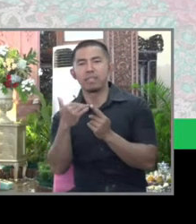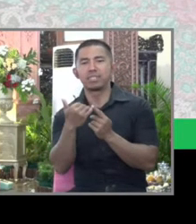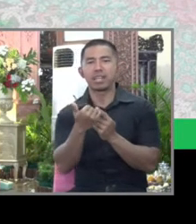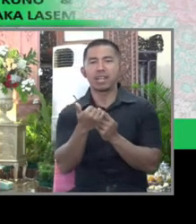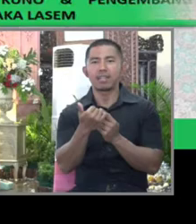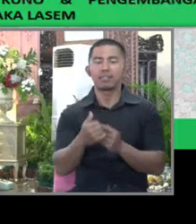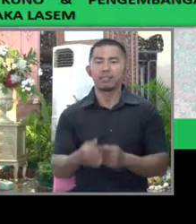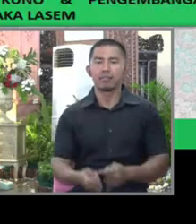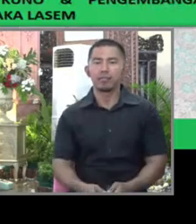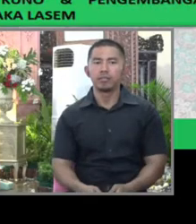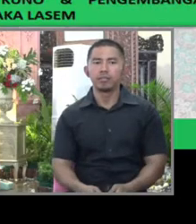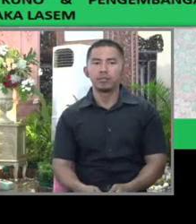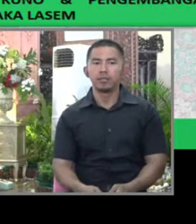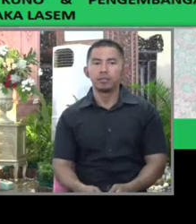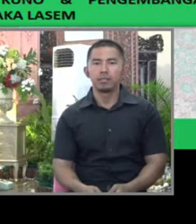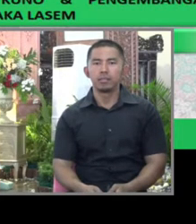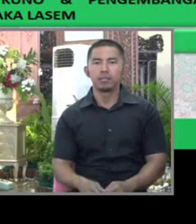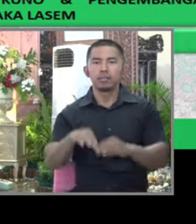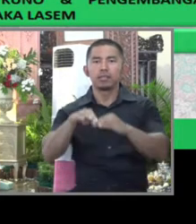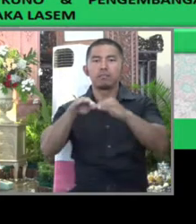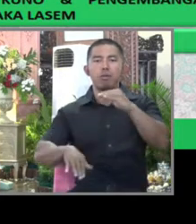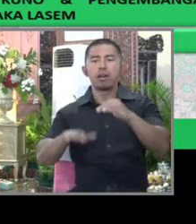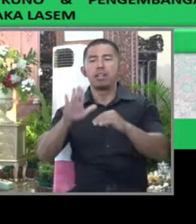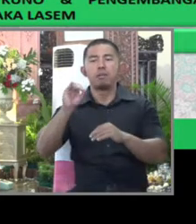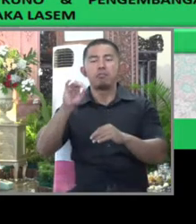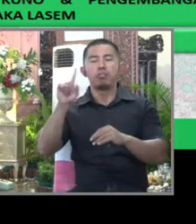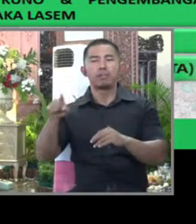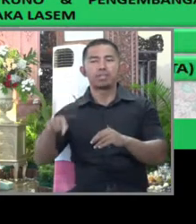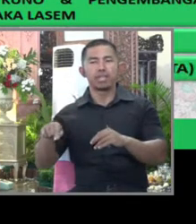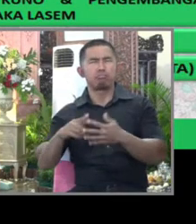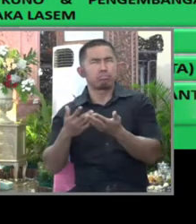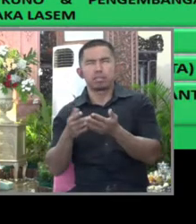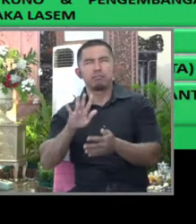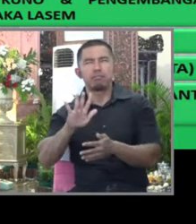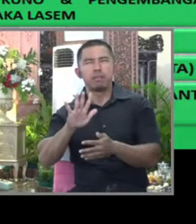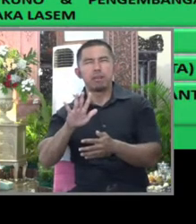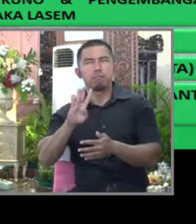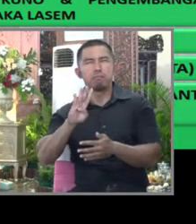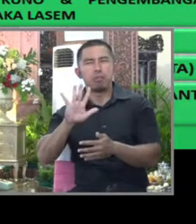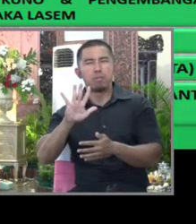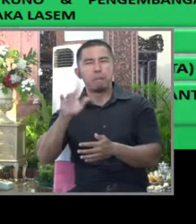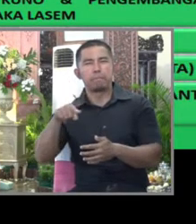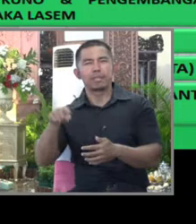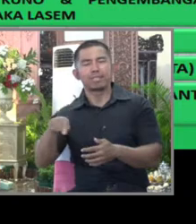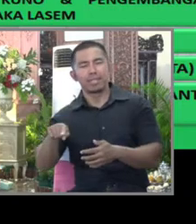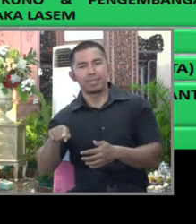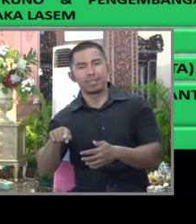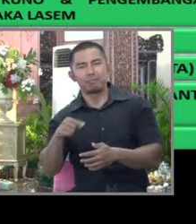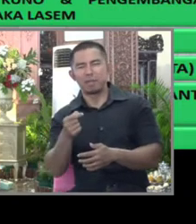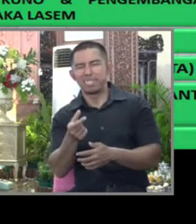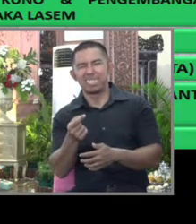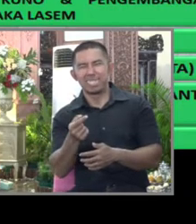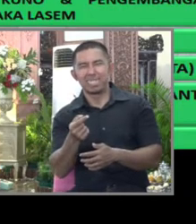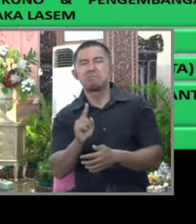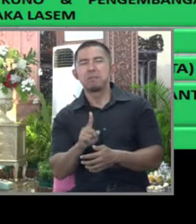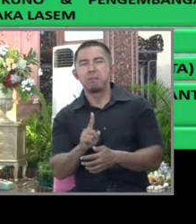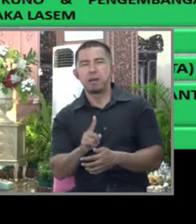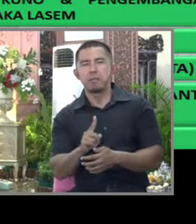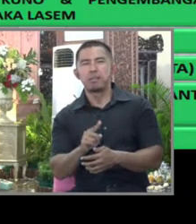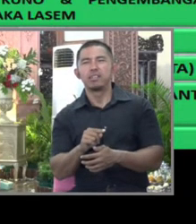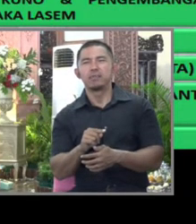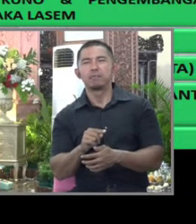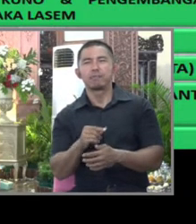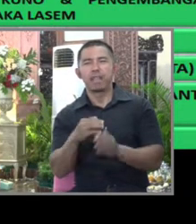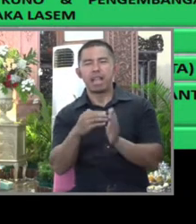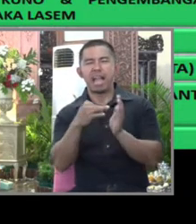untuk tujuan air di bawah 50% dari 45 persen nasi minum sekali karena memang supply